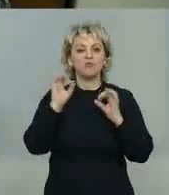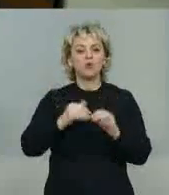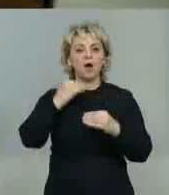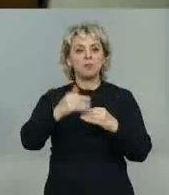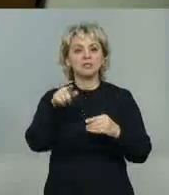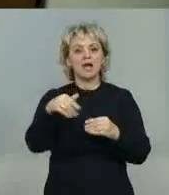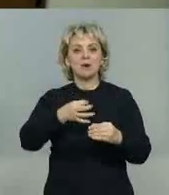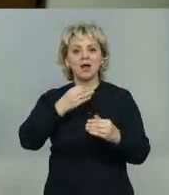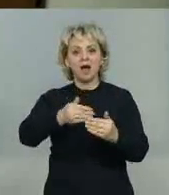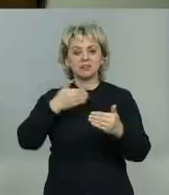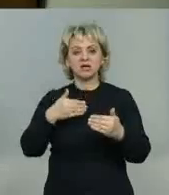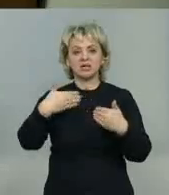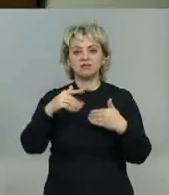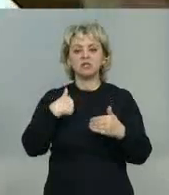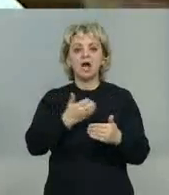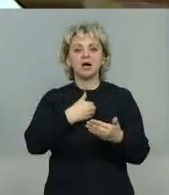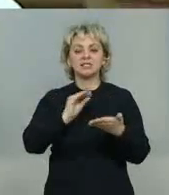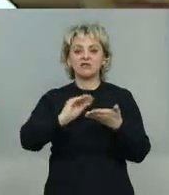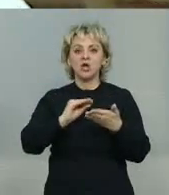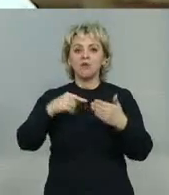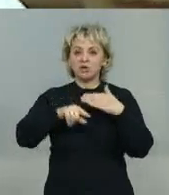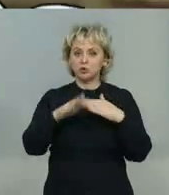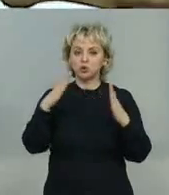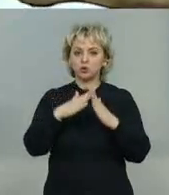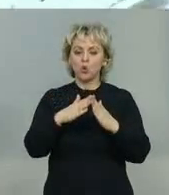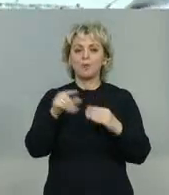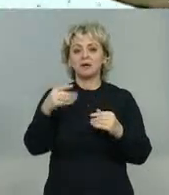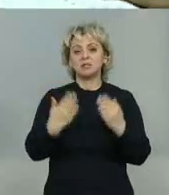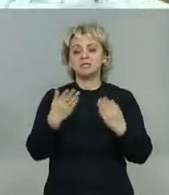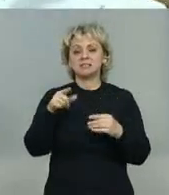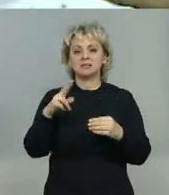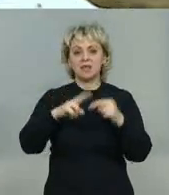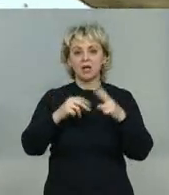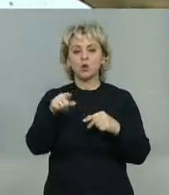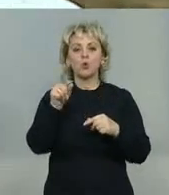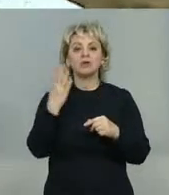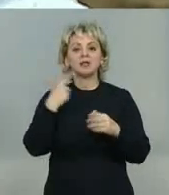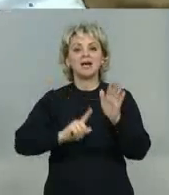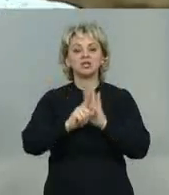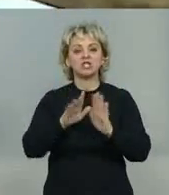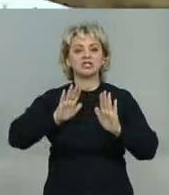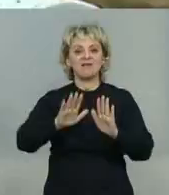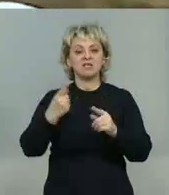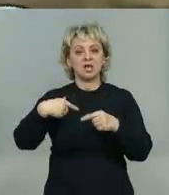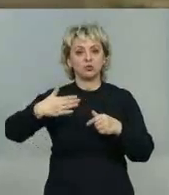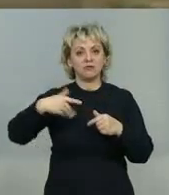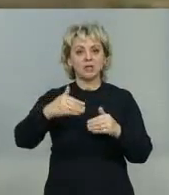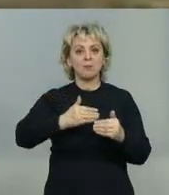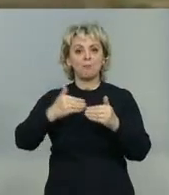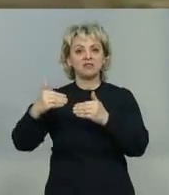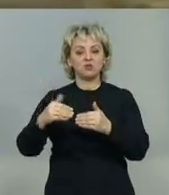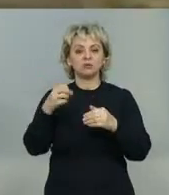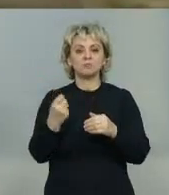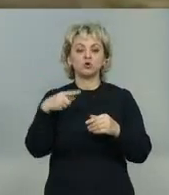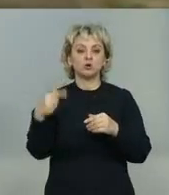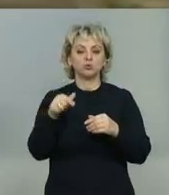рано открыли дверь. Когда он хотел выбежать из дома, из этого издания, так? Он когда начал давить на эту дверцу, она подвинулась немного